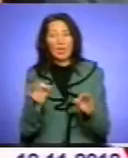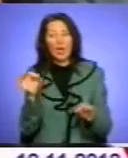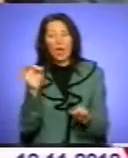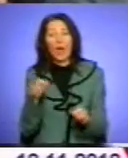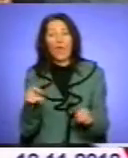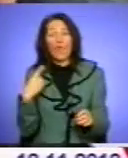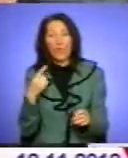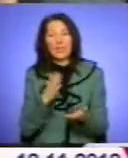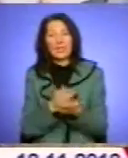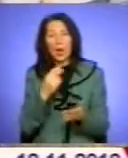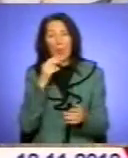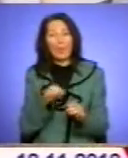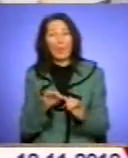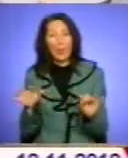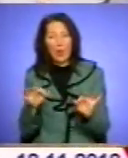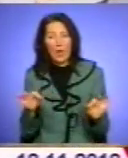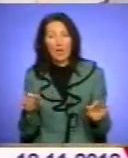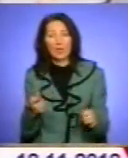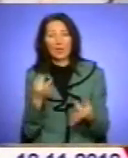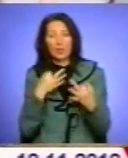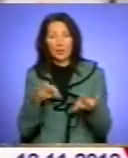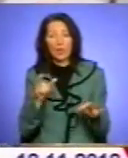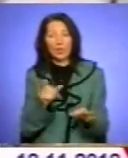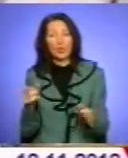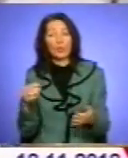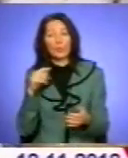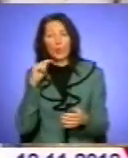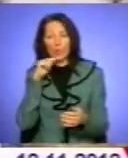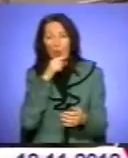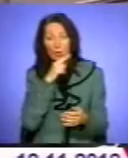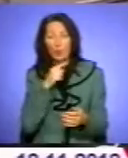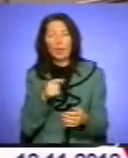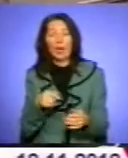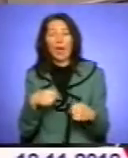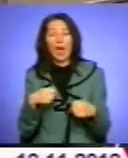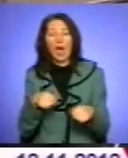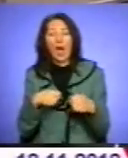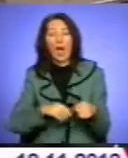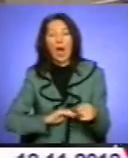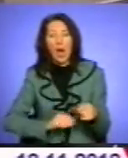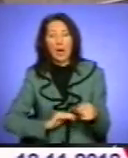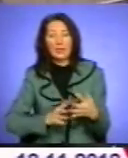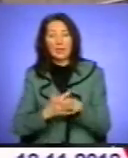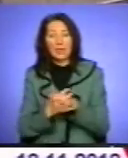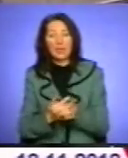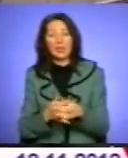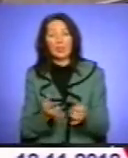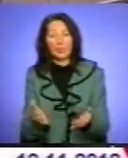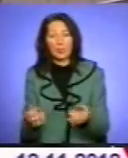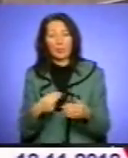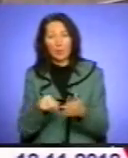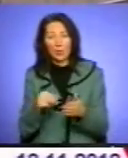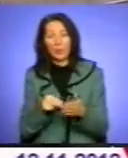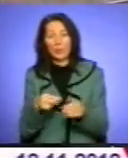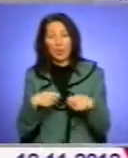популярними, оскільки дозволяють покупцям заощадити, а продавцям вторгувати більше за вирощене і вироблене. Цього разу вторгували більше 5